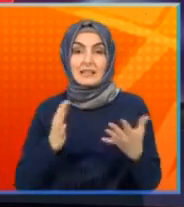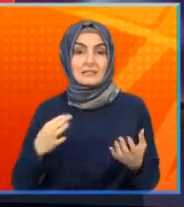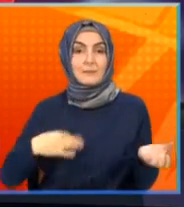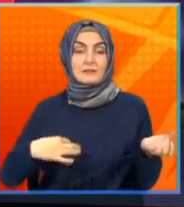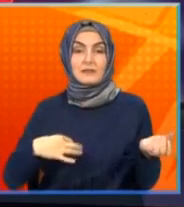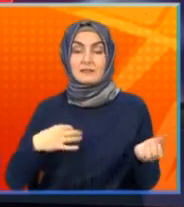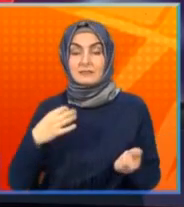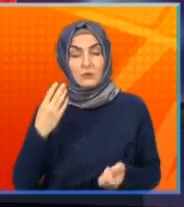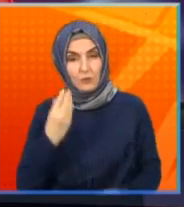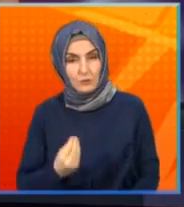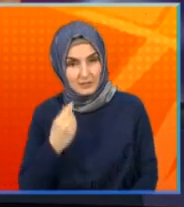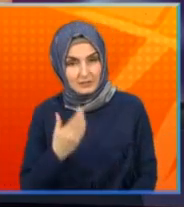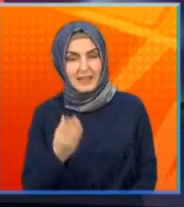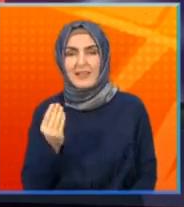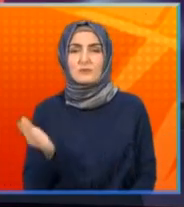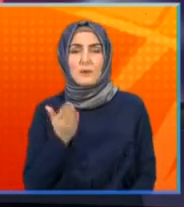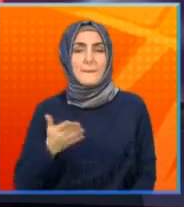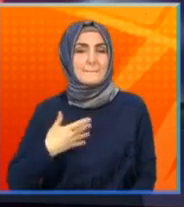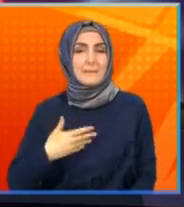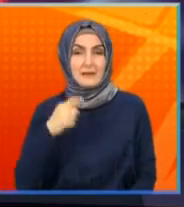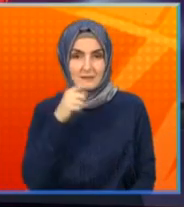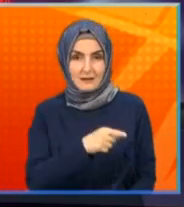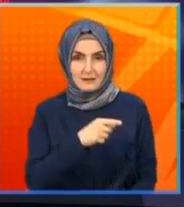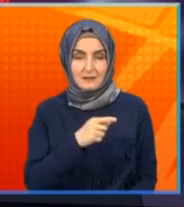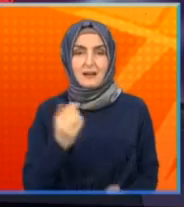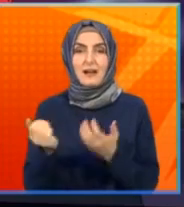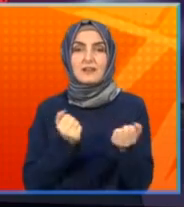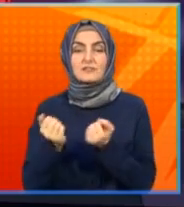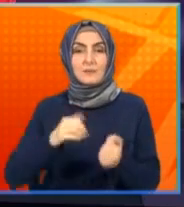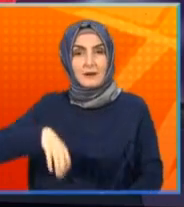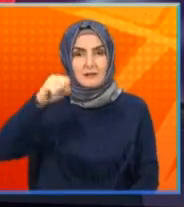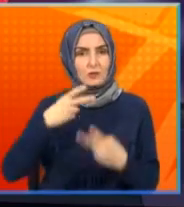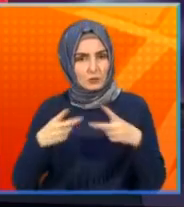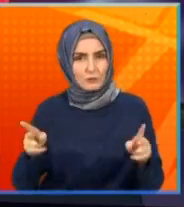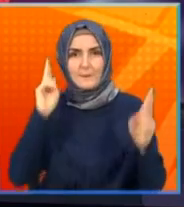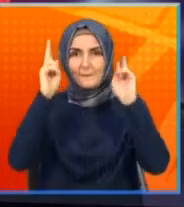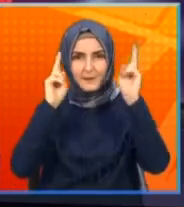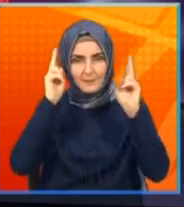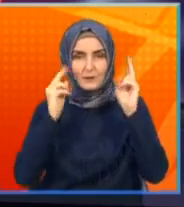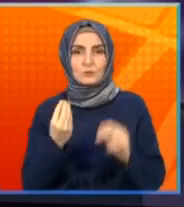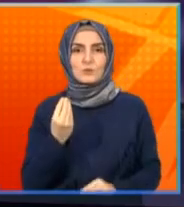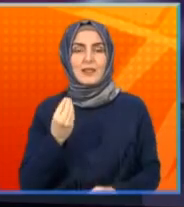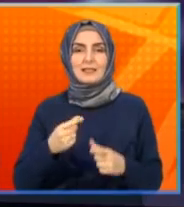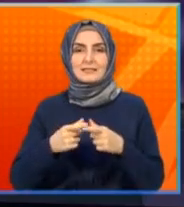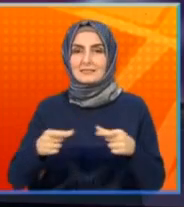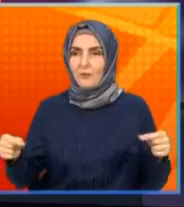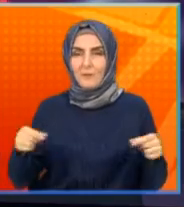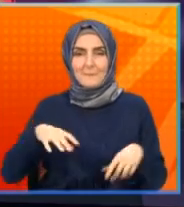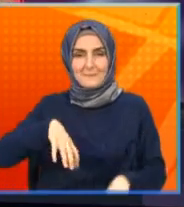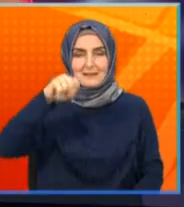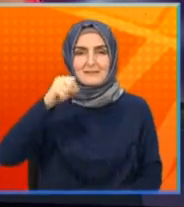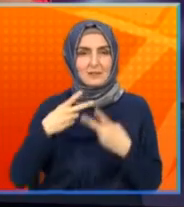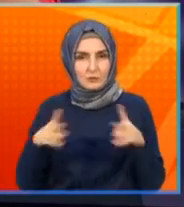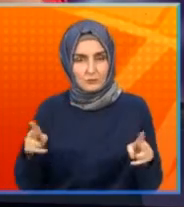uyanacağız en çok merak edilen bu Evet alışveriş merkezleri açılıyor Berberler güzellik salonları ile birlikte ama başka neler